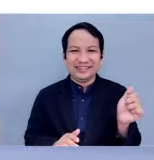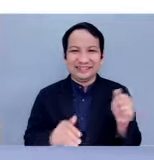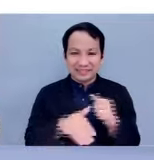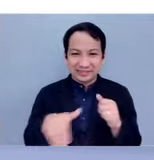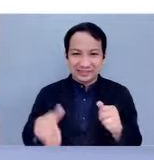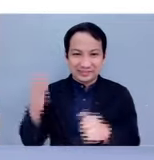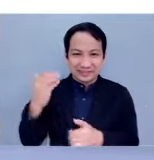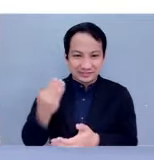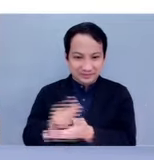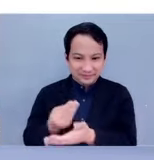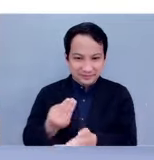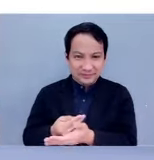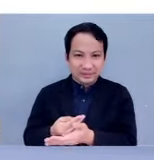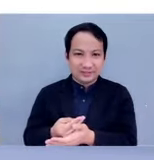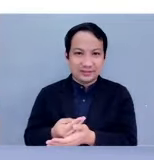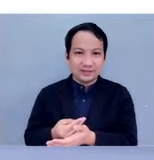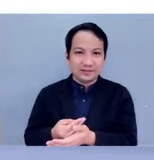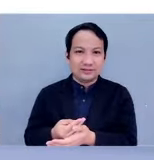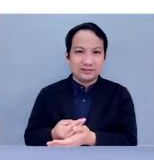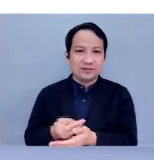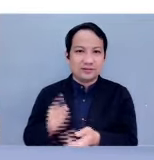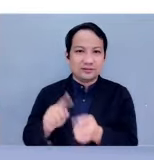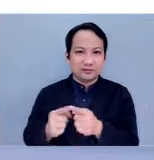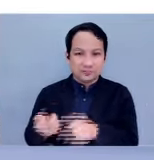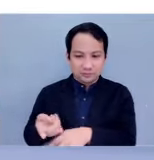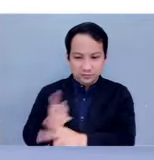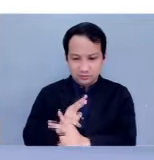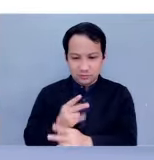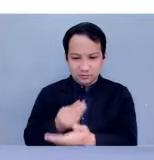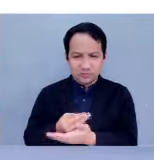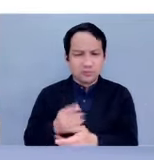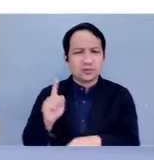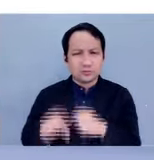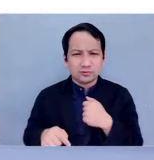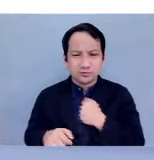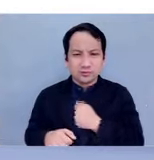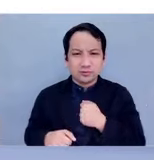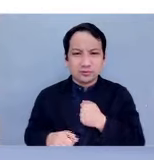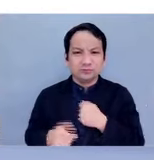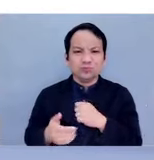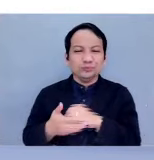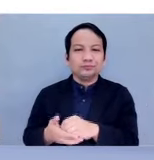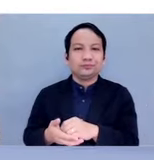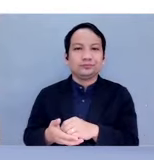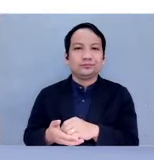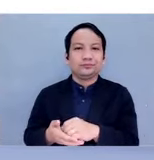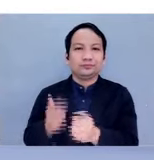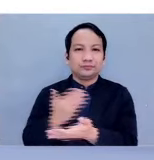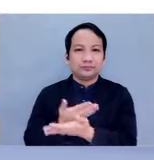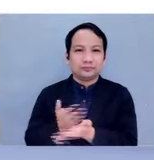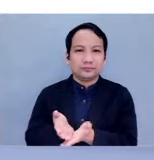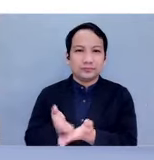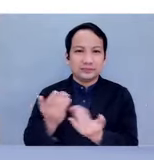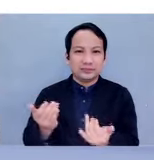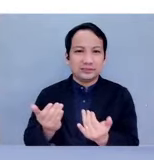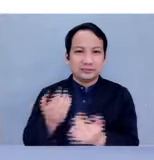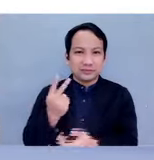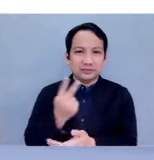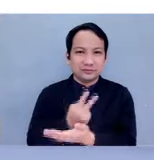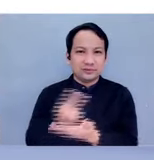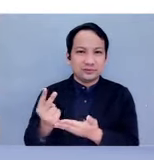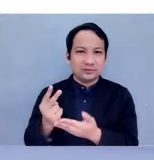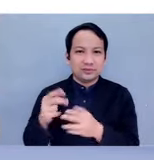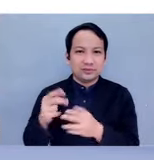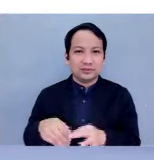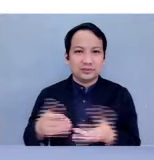I'm sure may mga kaibigan ako pag umihiram ng pera. Sorry, hindi ko kaya mapapahiram ngayon. Nag-set na ako ng budget ko for the next 2 weeks. Eto na yon, wala na